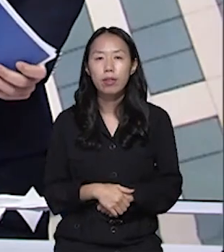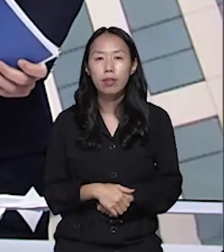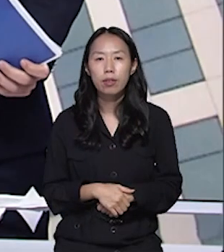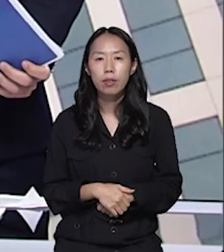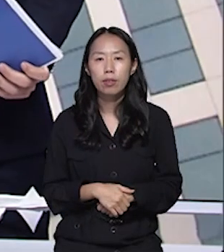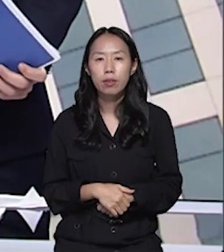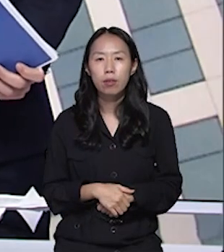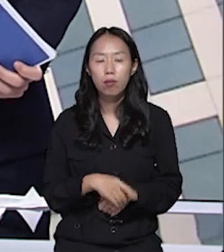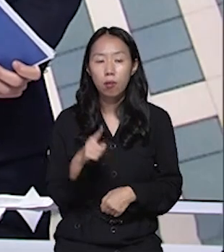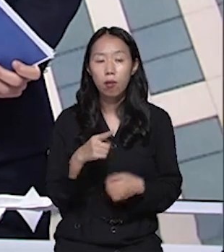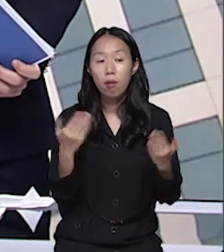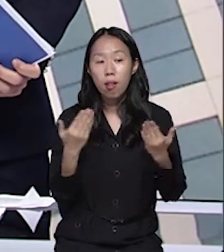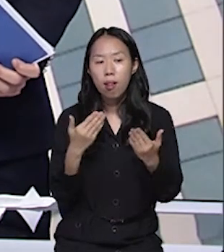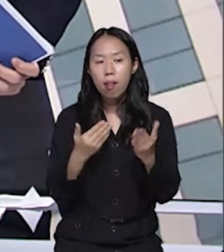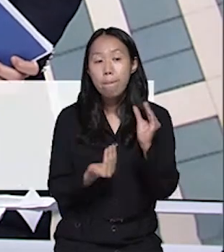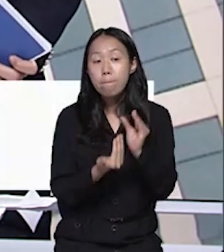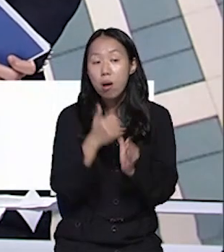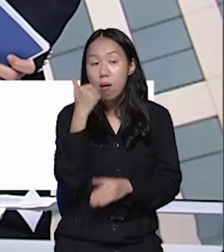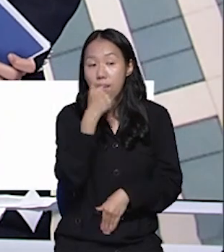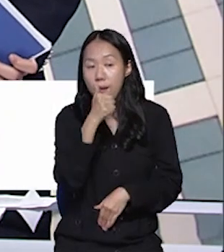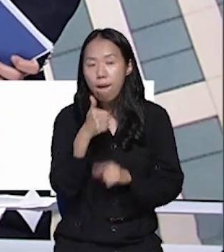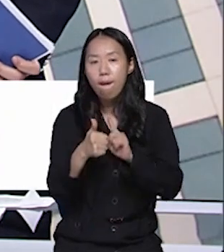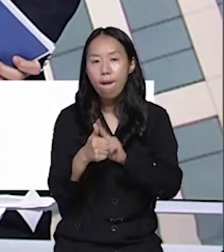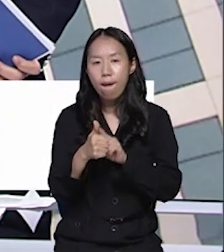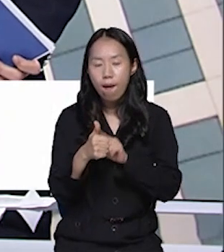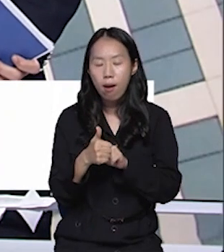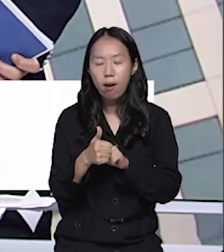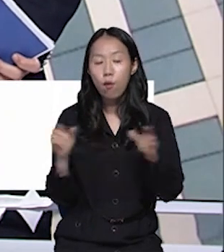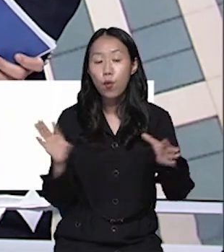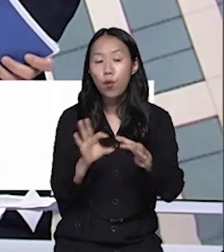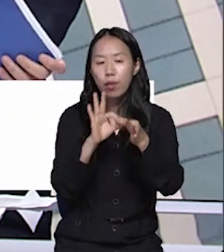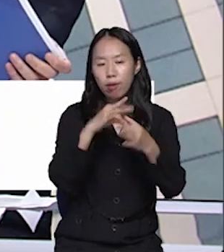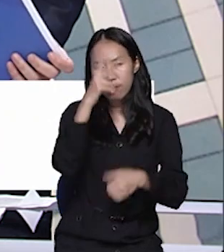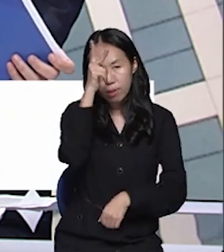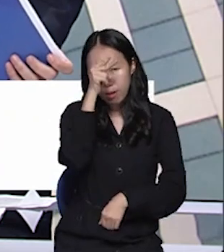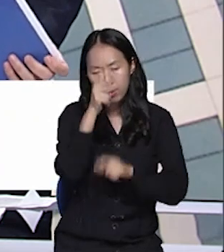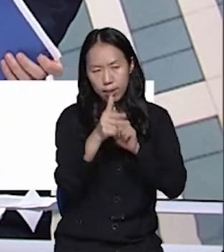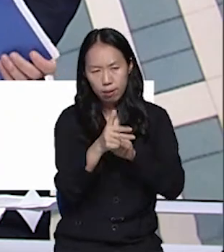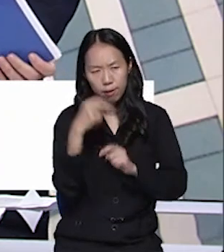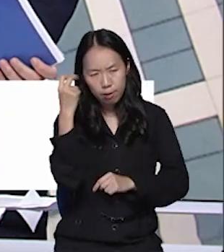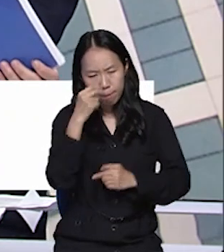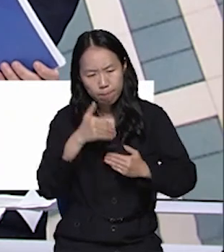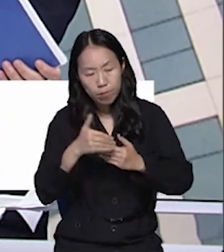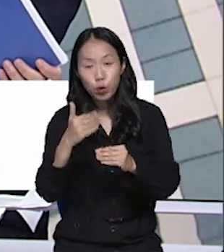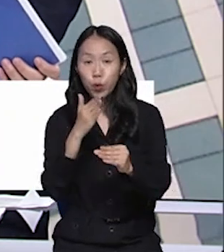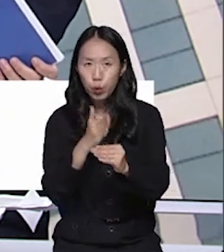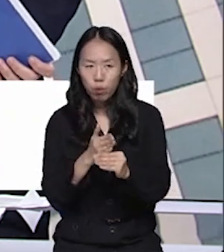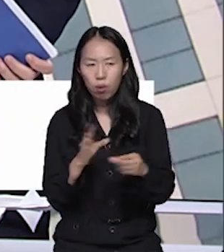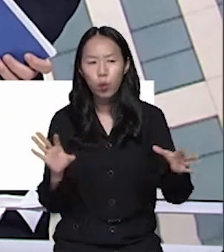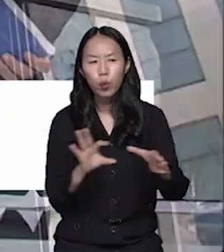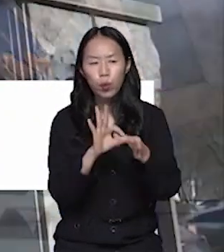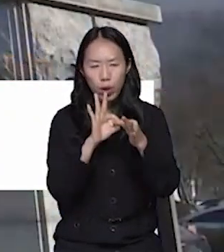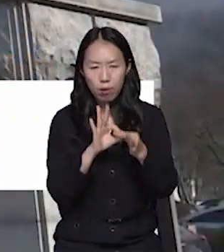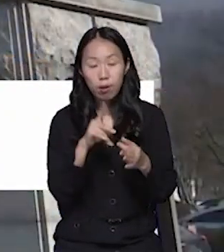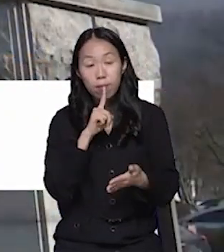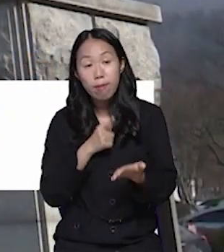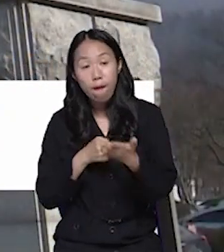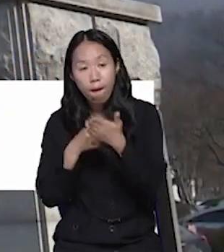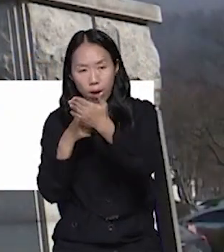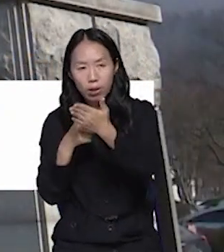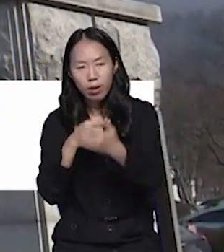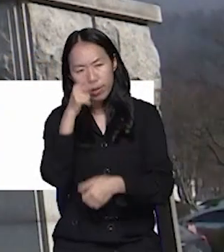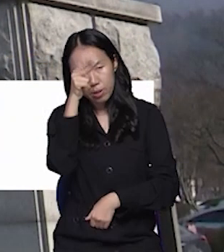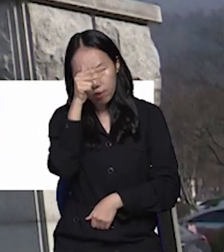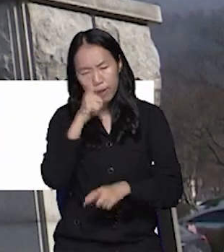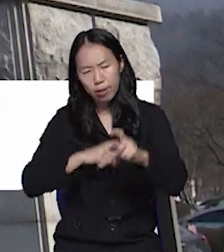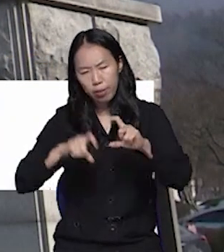사건 브로코 사건에 연류된 전현직 경찰에 대한 수사를 이어가고 있는 검찰이 관련 혐의로 입건된 현직 경찰에